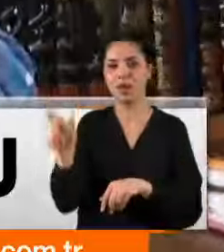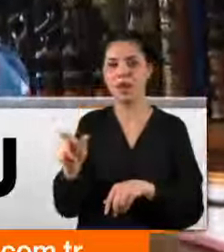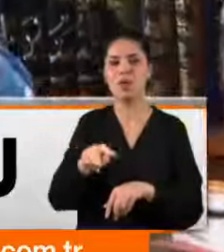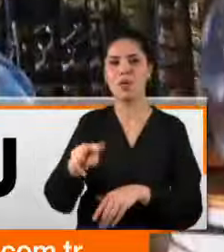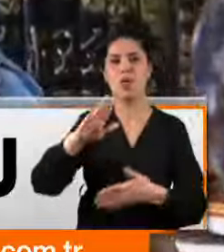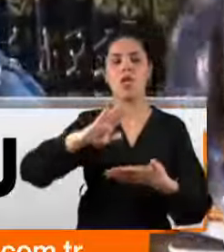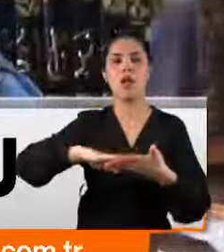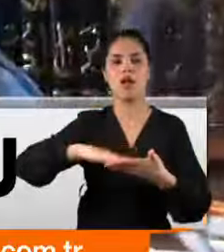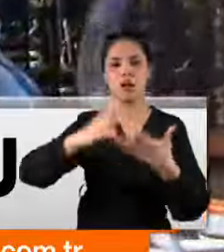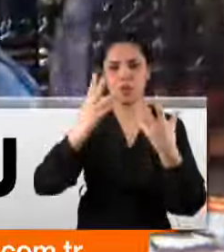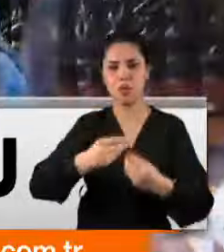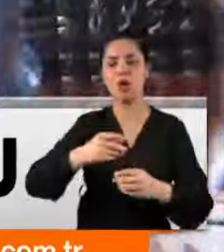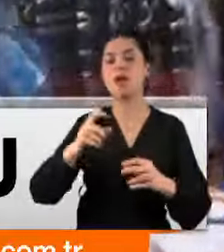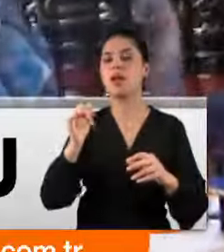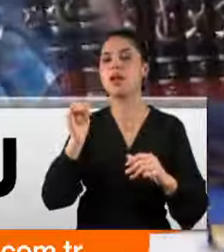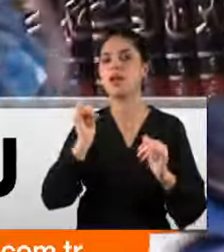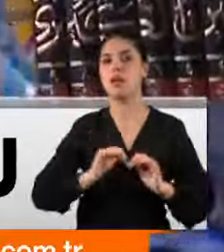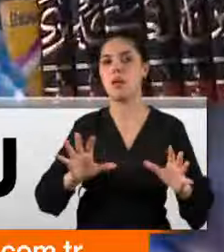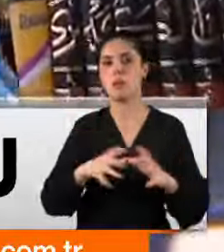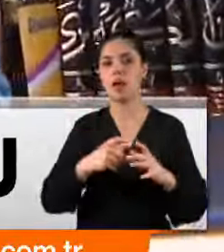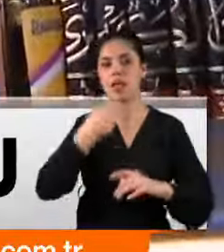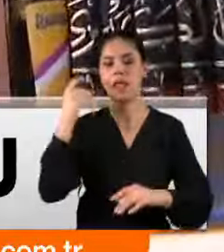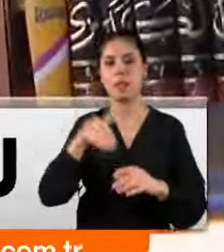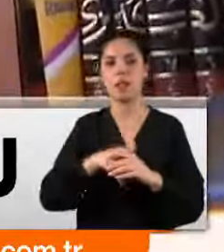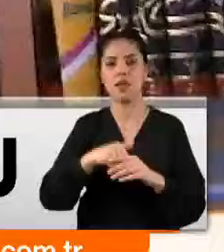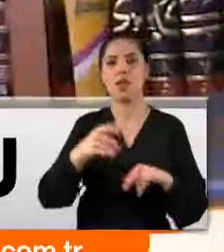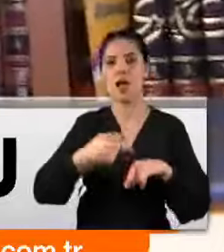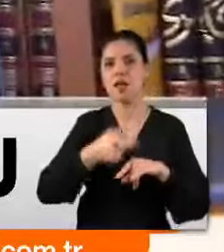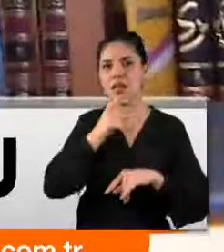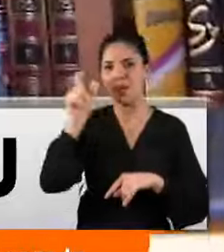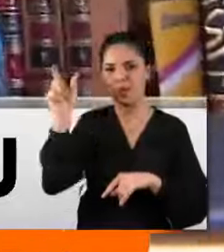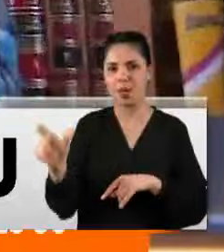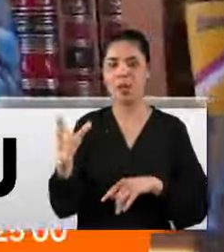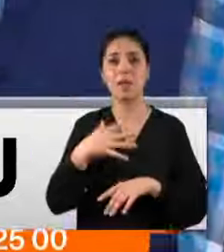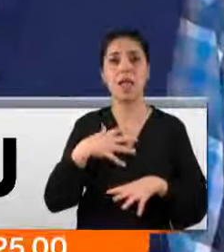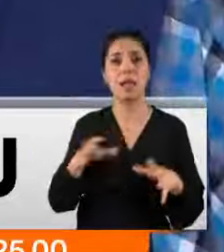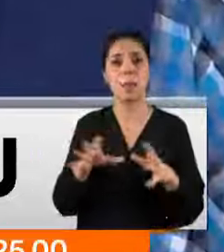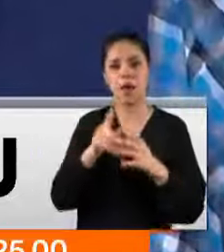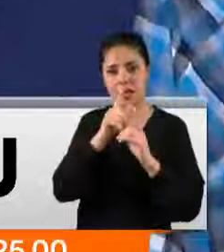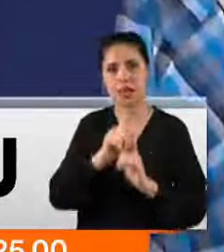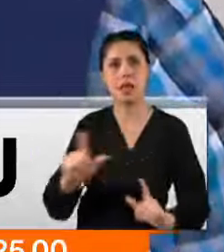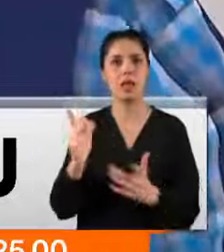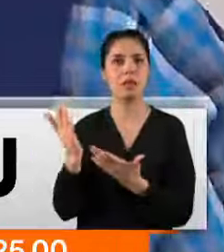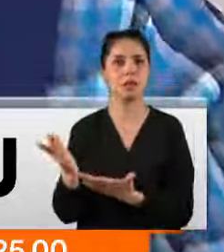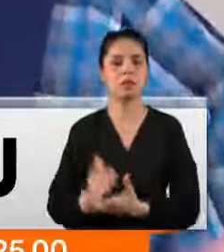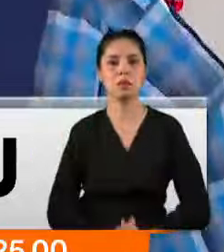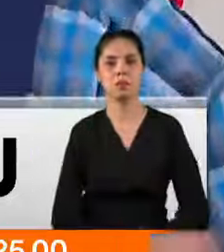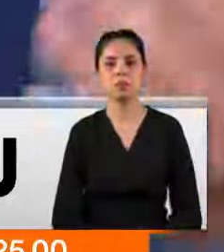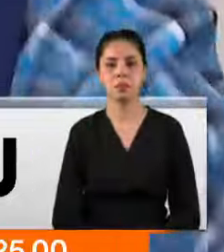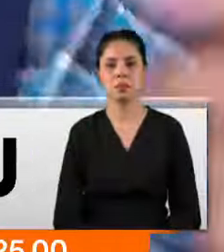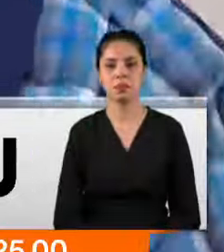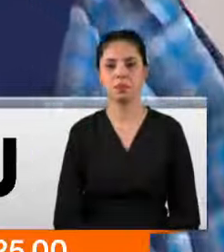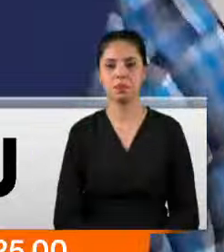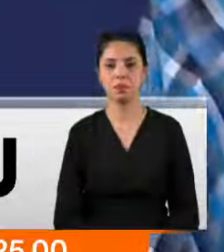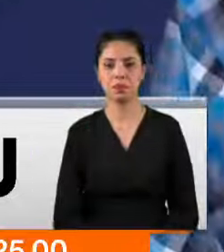Refah Partisi eski milletvekili Hasan Hüseyin Ceylan'dan geldi. O da partisine seslendi. İstanbul gibi bir yerde, Ankara gibi bir